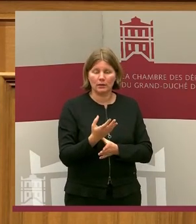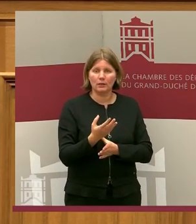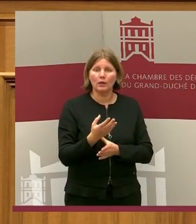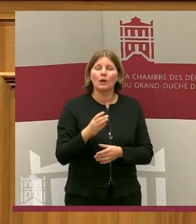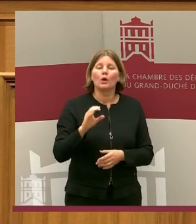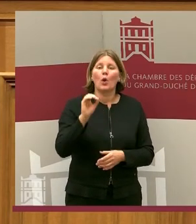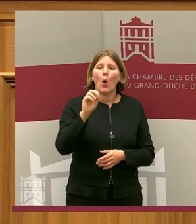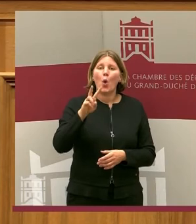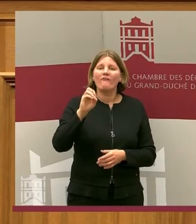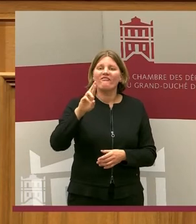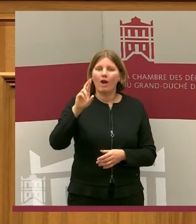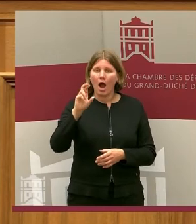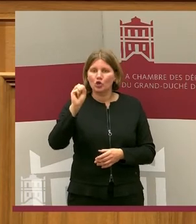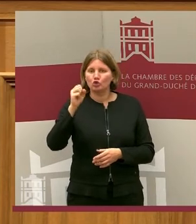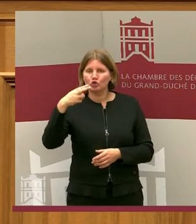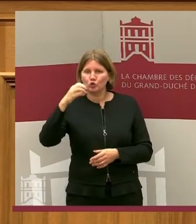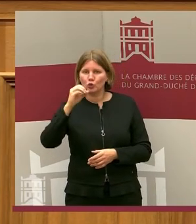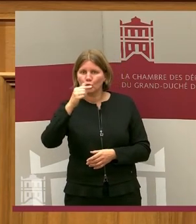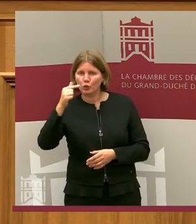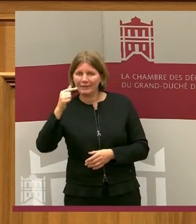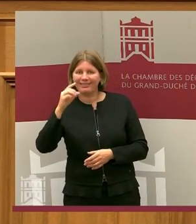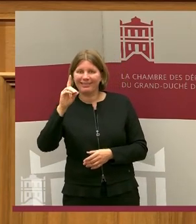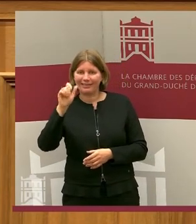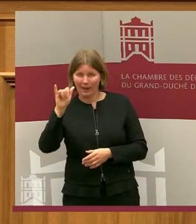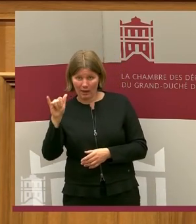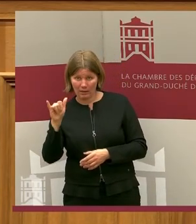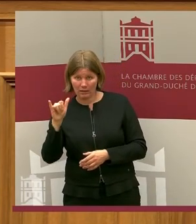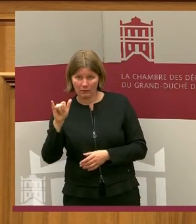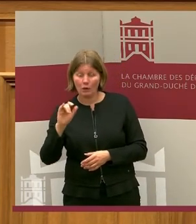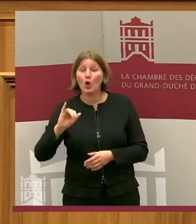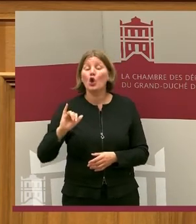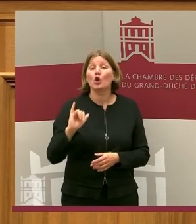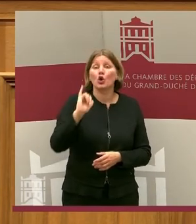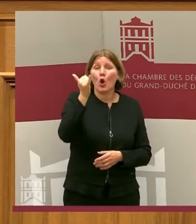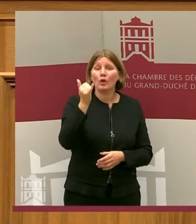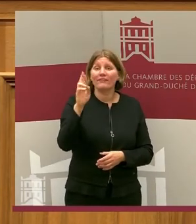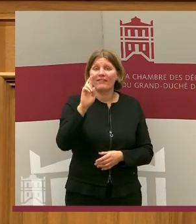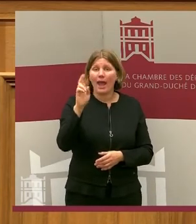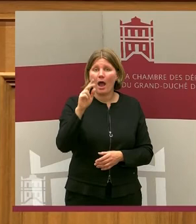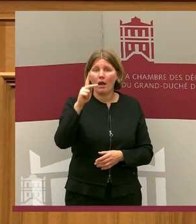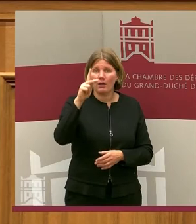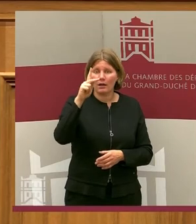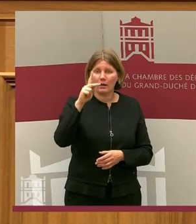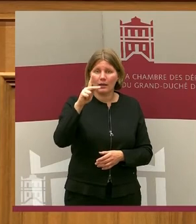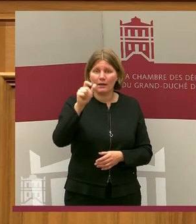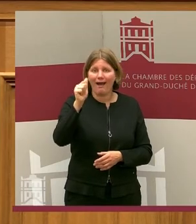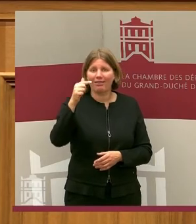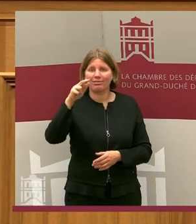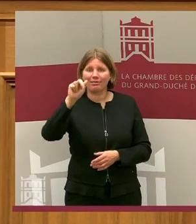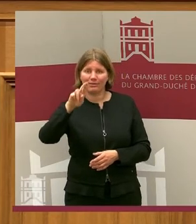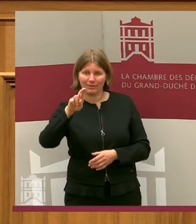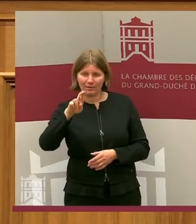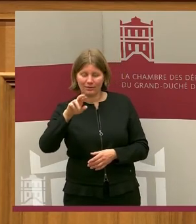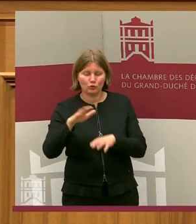die Goldmedaille zu kriegen, weil die geht am Moment von Katar gehalten. Es könnte noch viel weiter